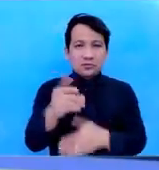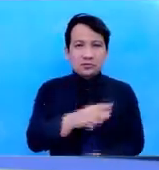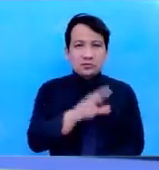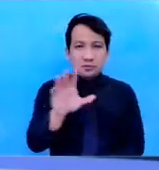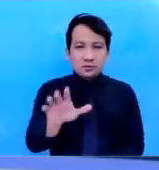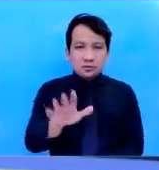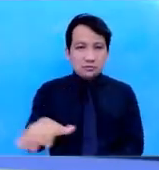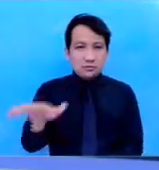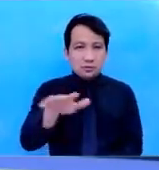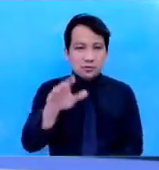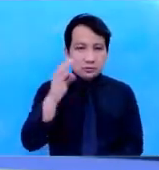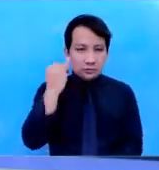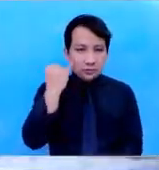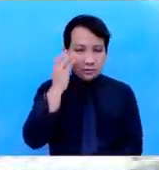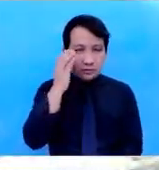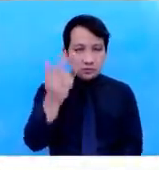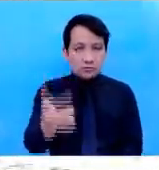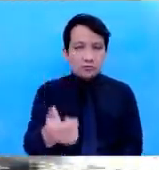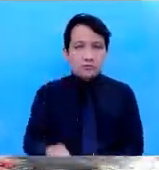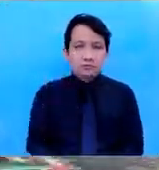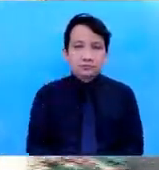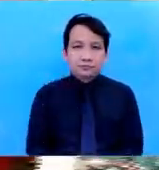si JC Cosico.